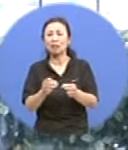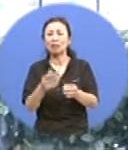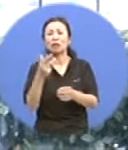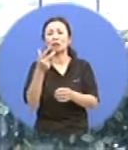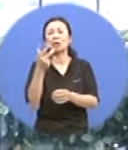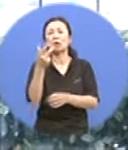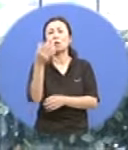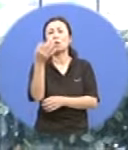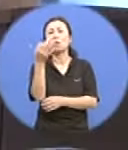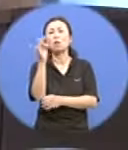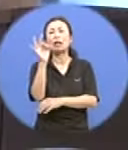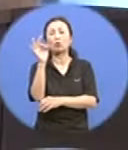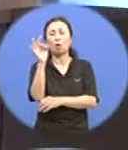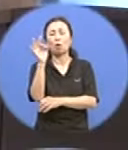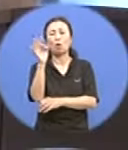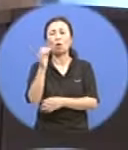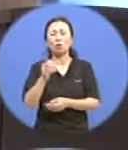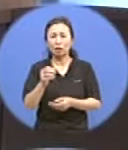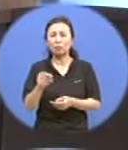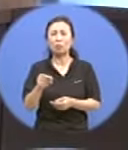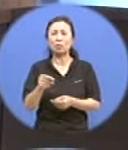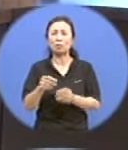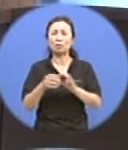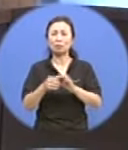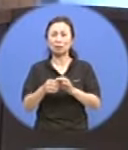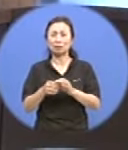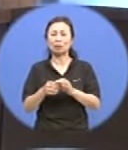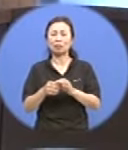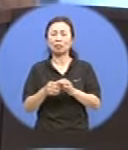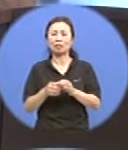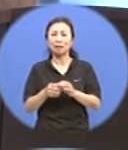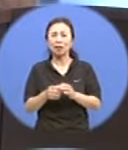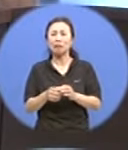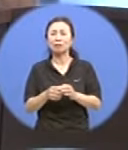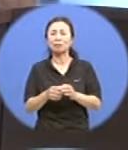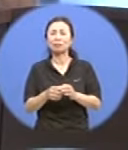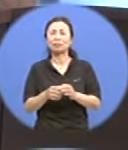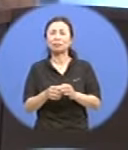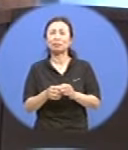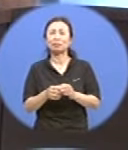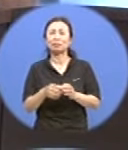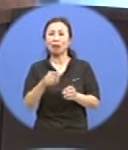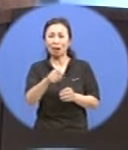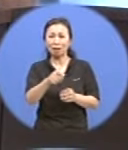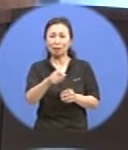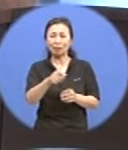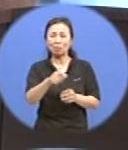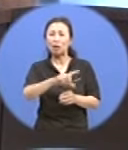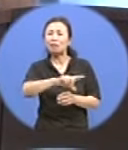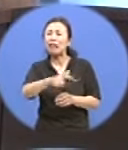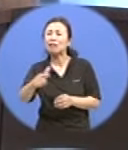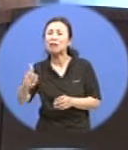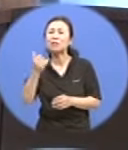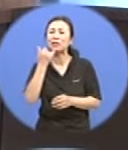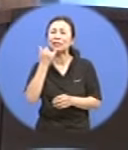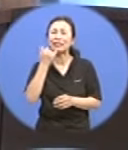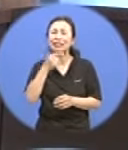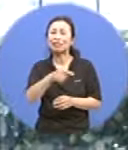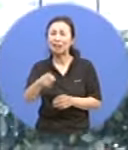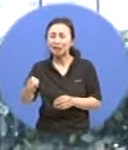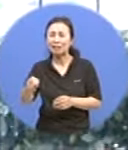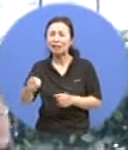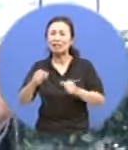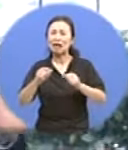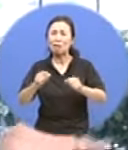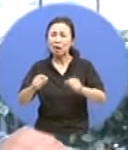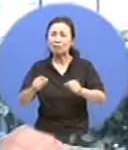ってるんですよ。でその上がりで少しずつこれは何でもありの助成なんですね。